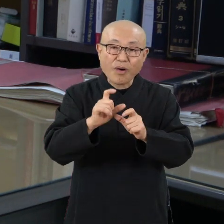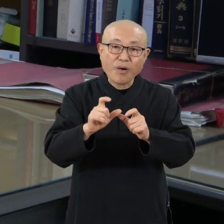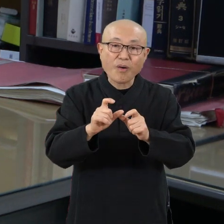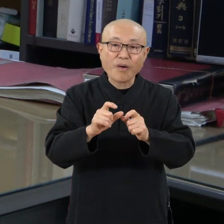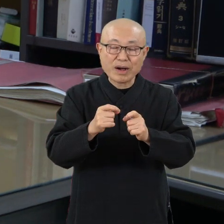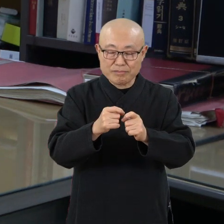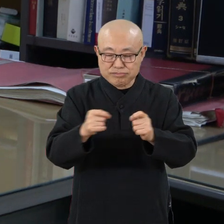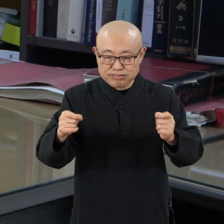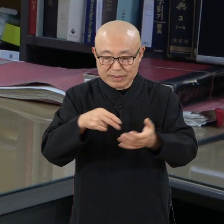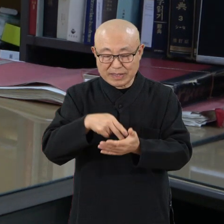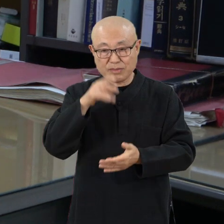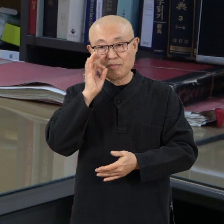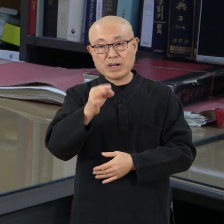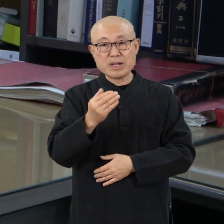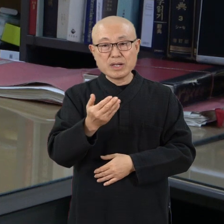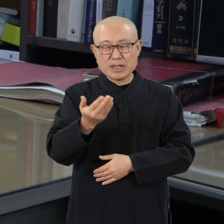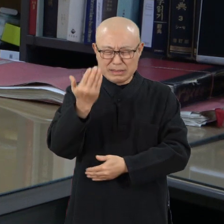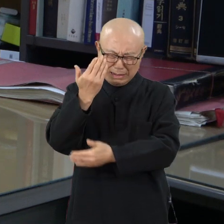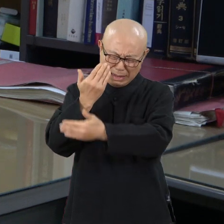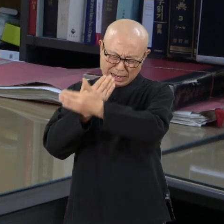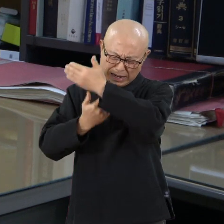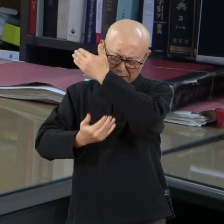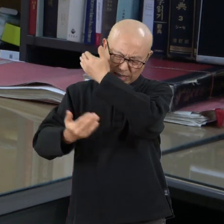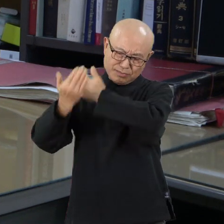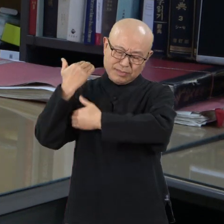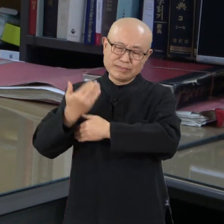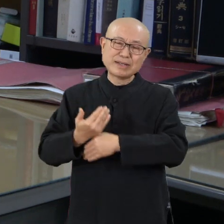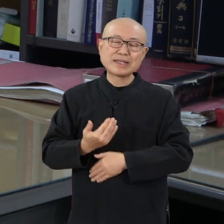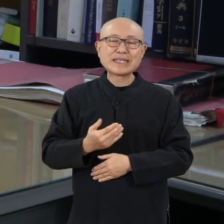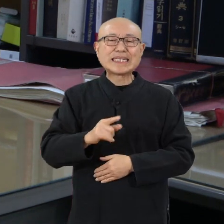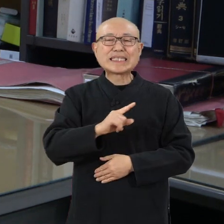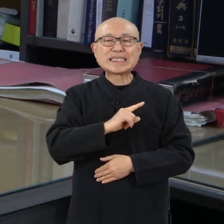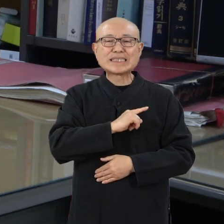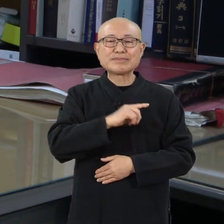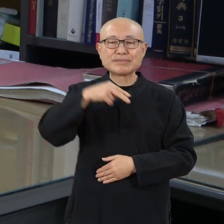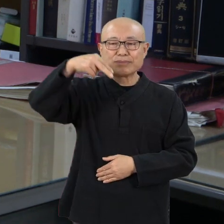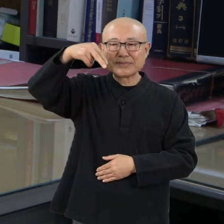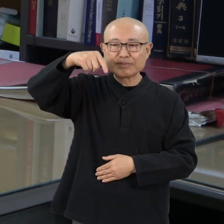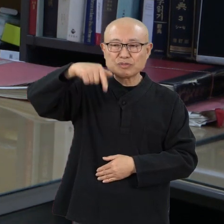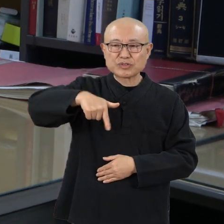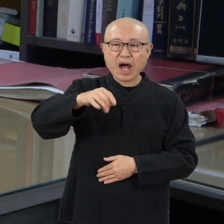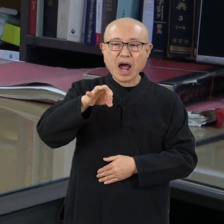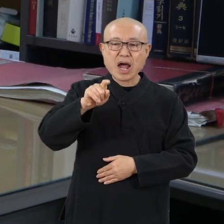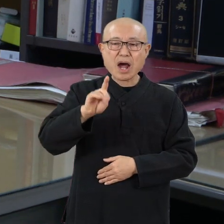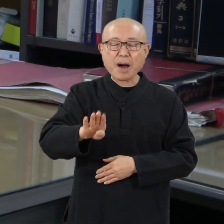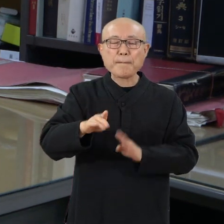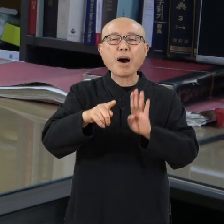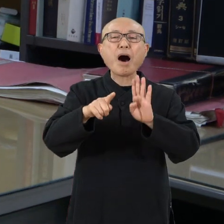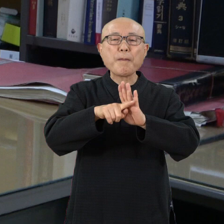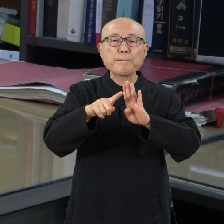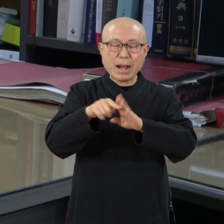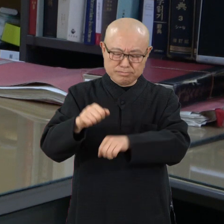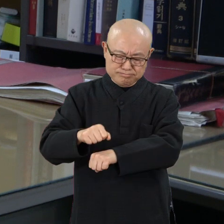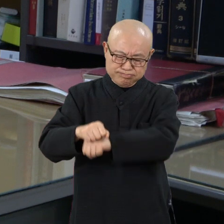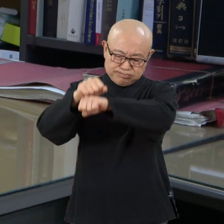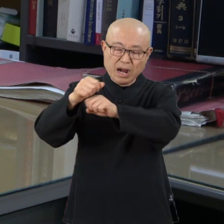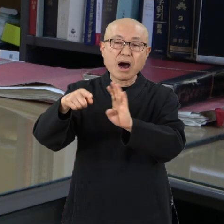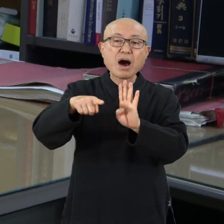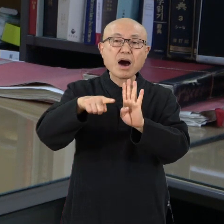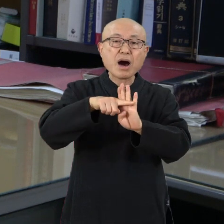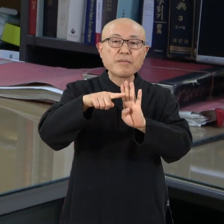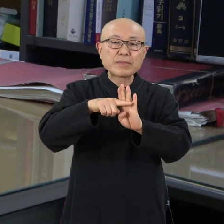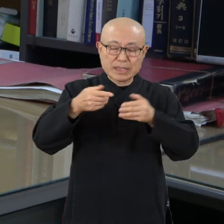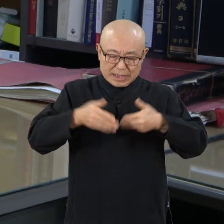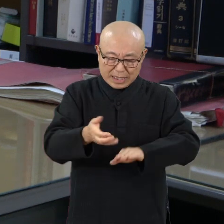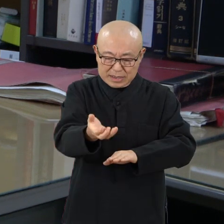보면 저 전생사에서 보면 수겁이라고 그래요. 아주 그 옛날 이 세상에 태어나기